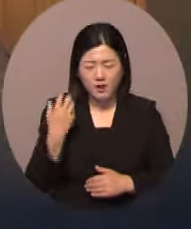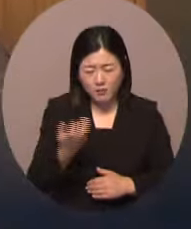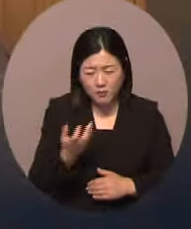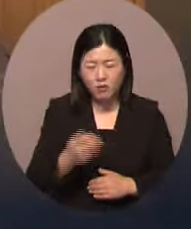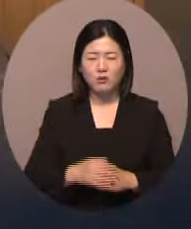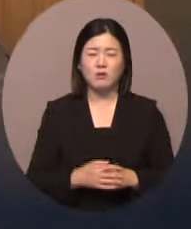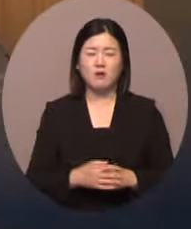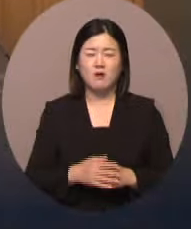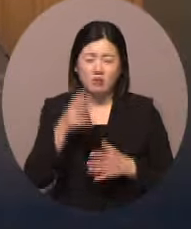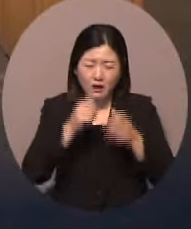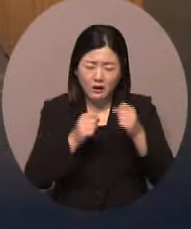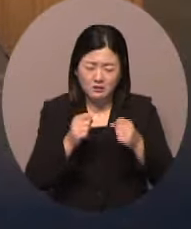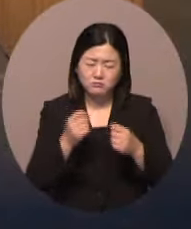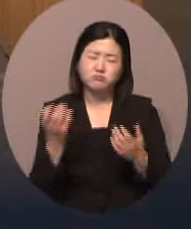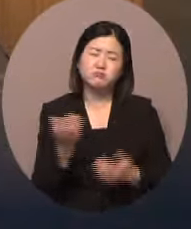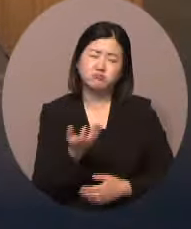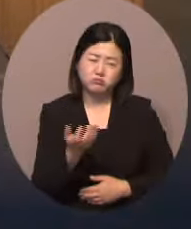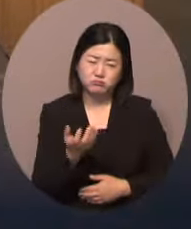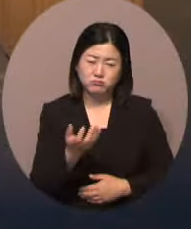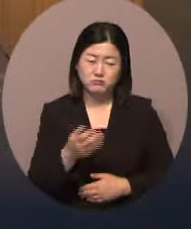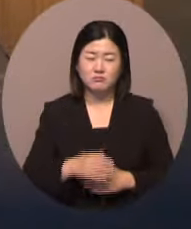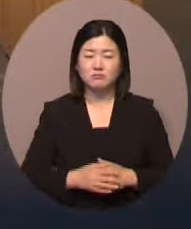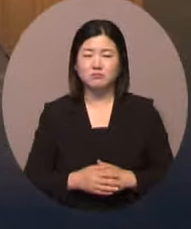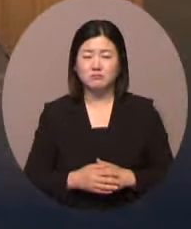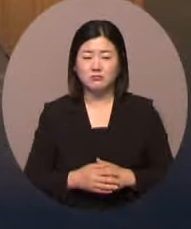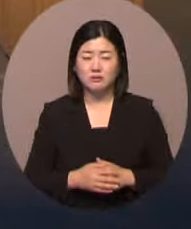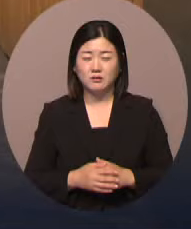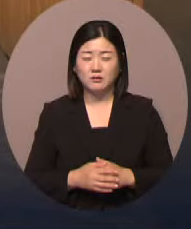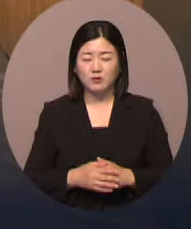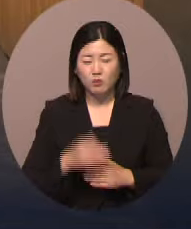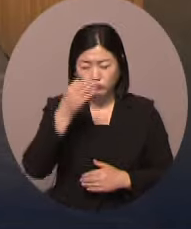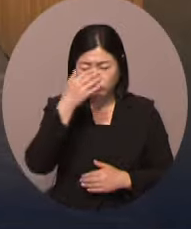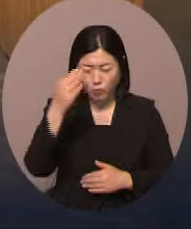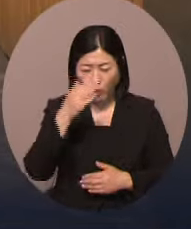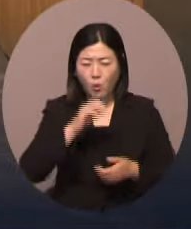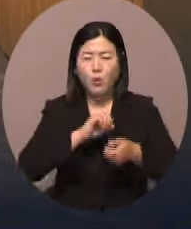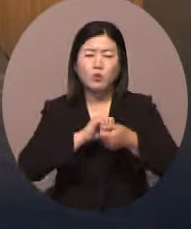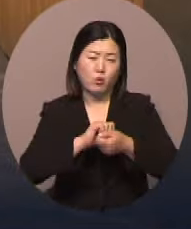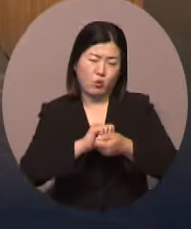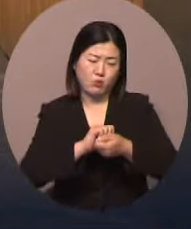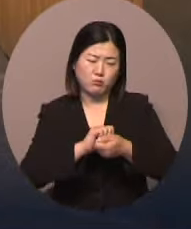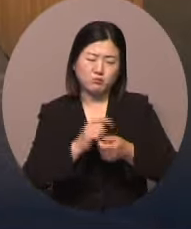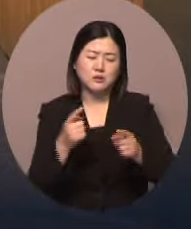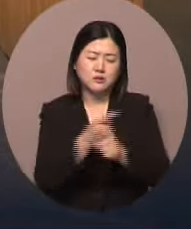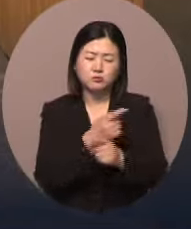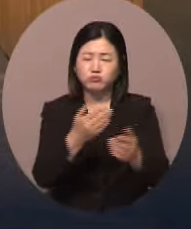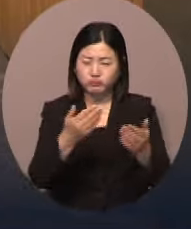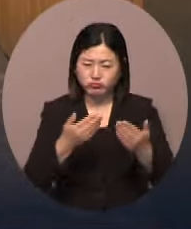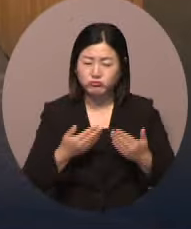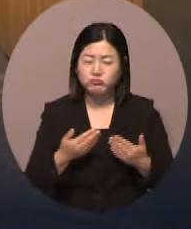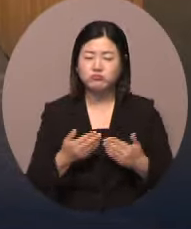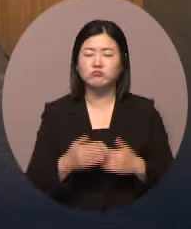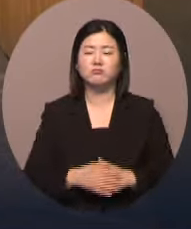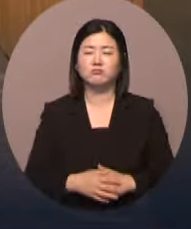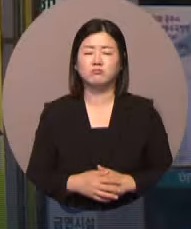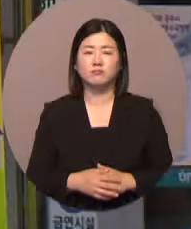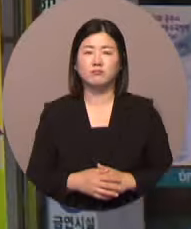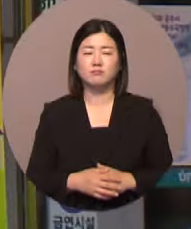아프고요. 또 다리도 막 아프고 이랬는데 이렇게 무료로 농협에서 이렇게 치료해